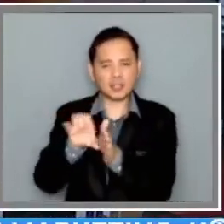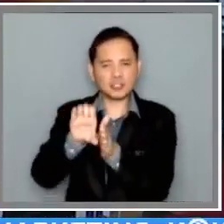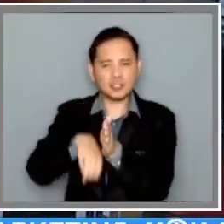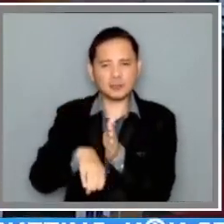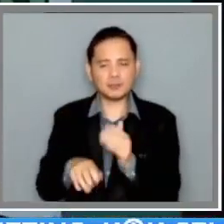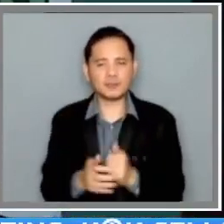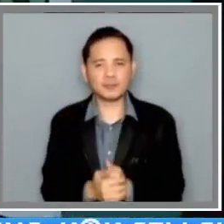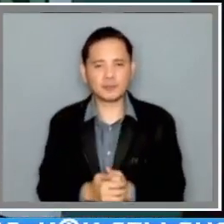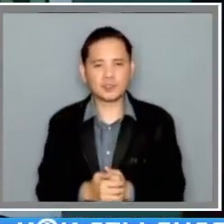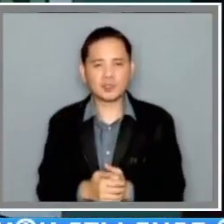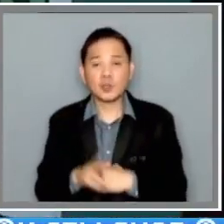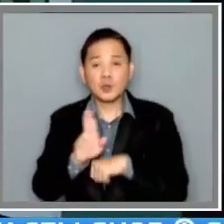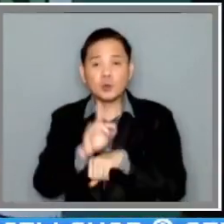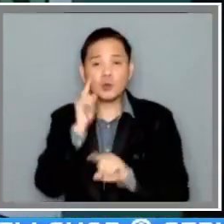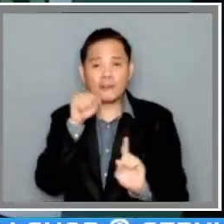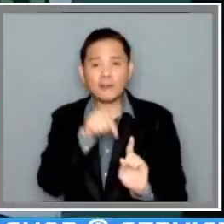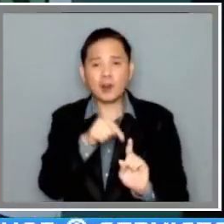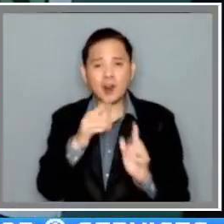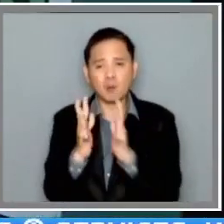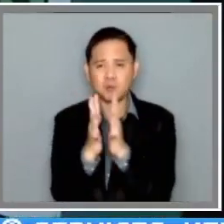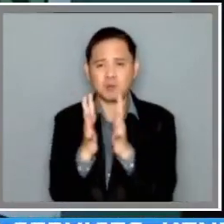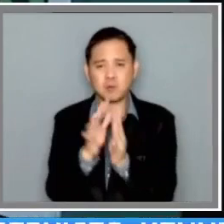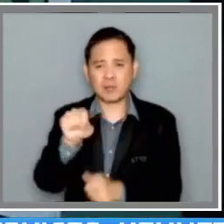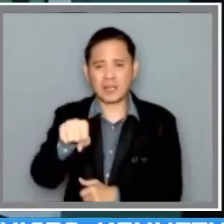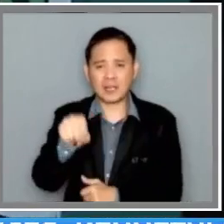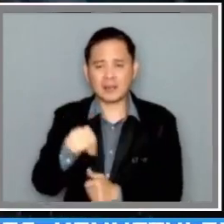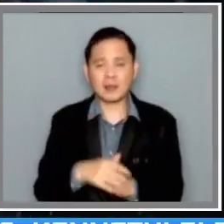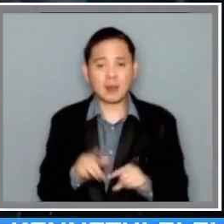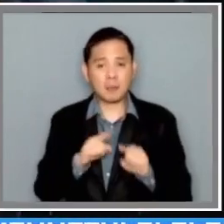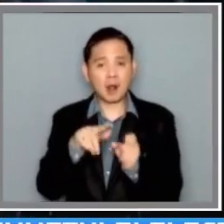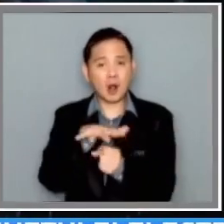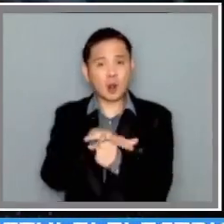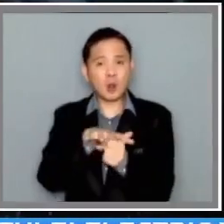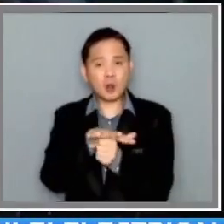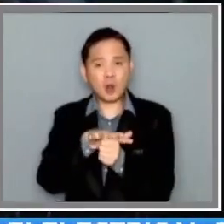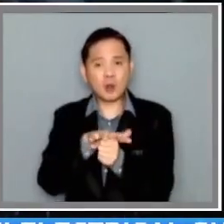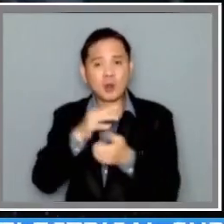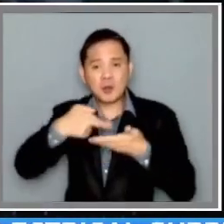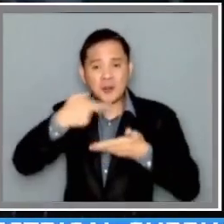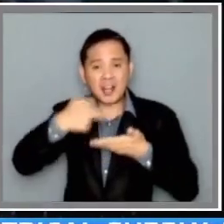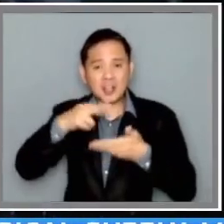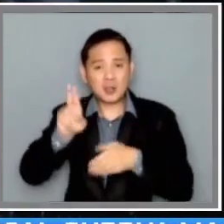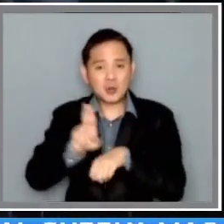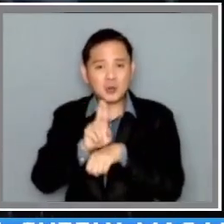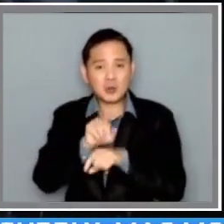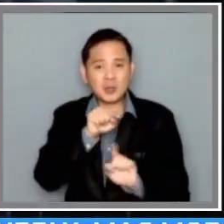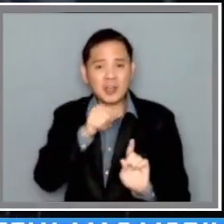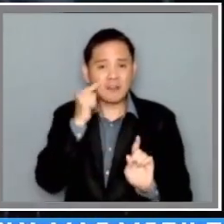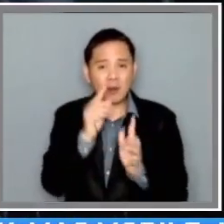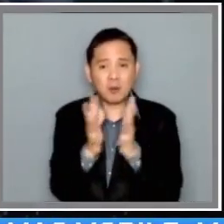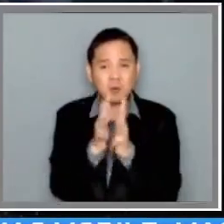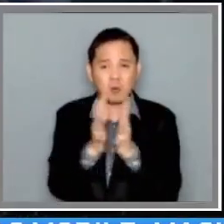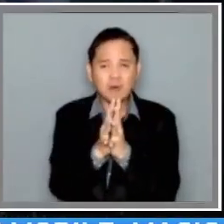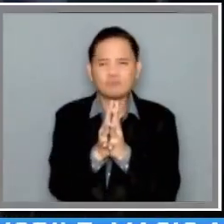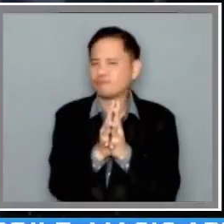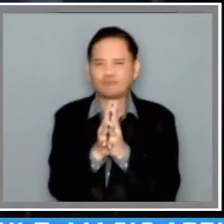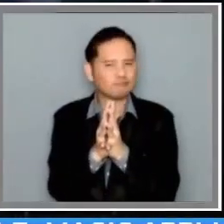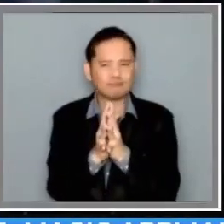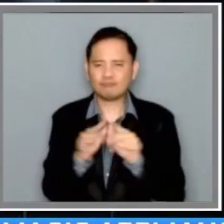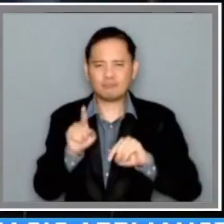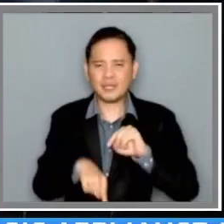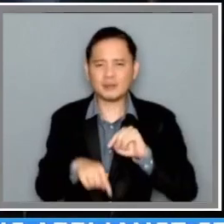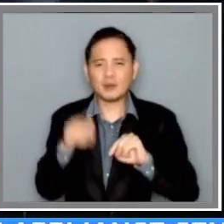Pangkarinderiya yan eh. Hindi raw pwede ang local rice sa karinderiya. Hindi siya pwede pangkarinderiya kasi